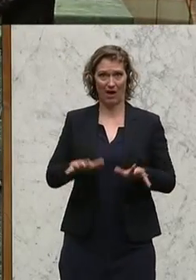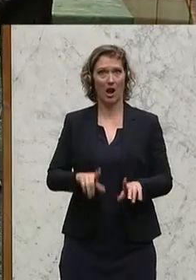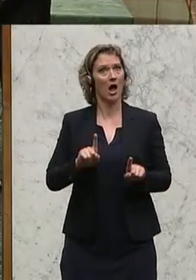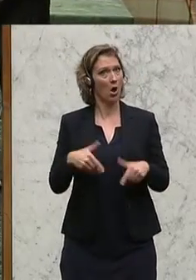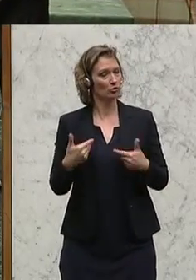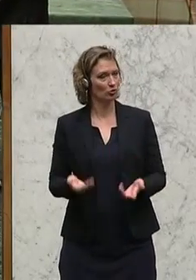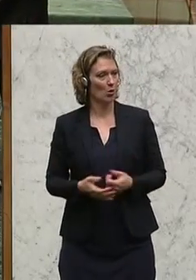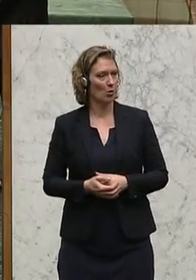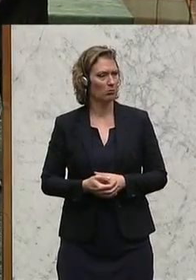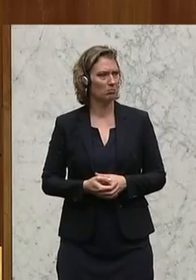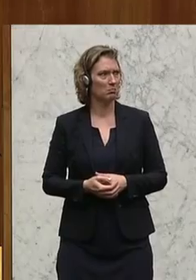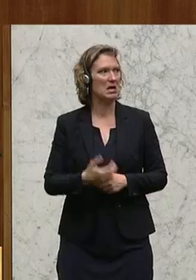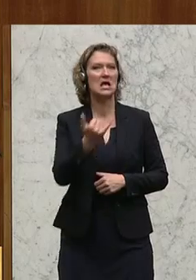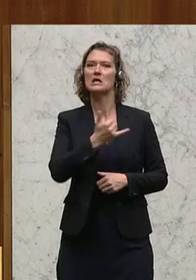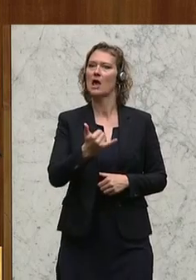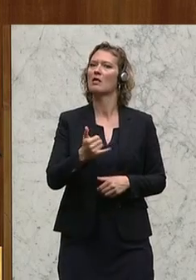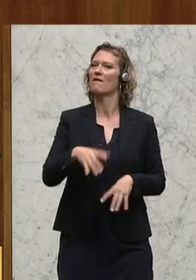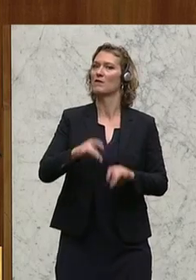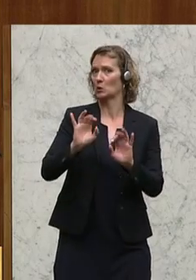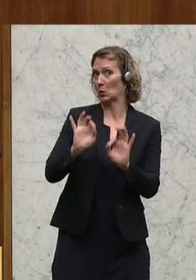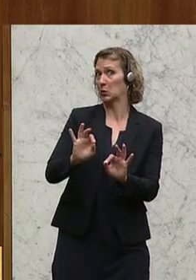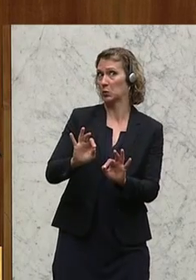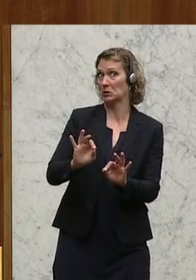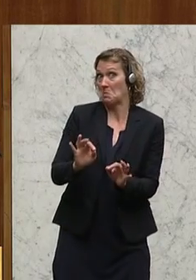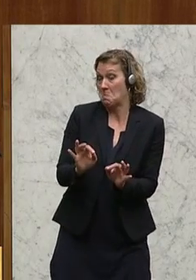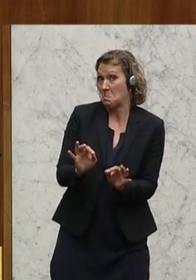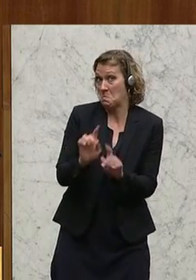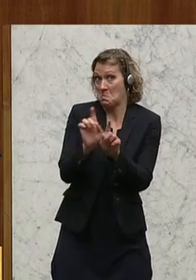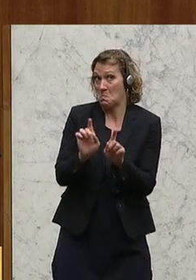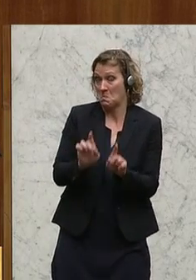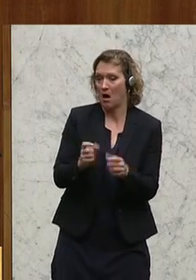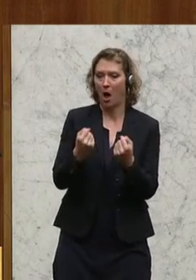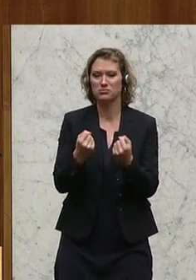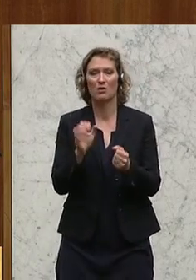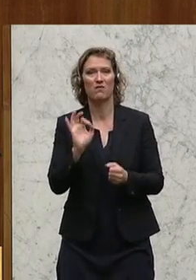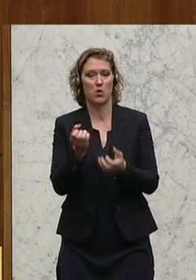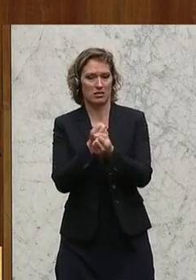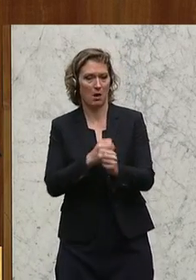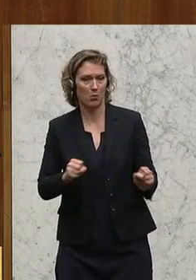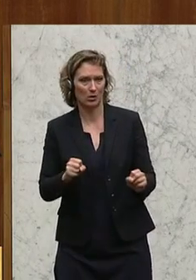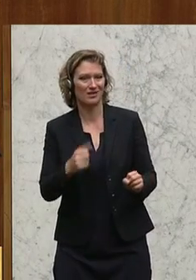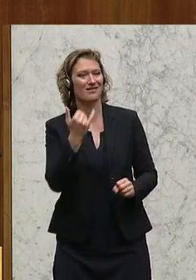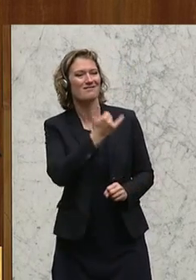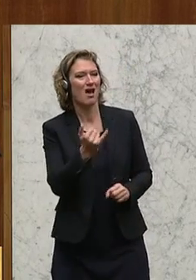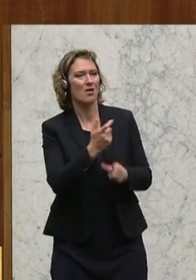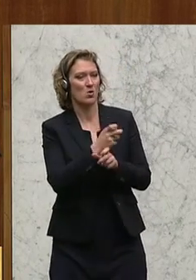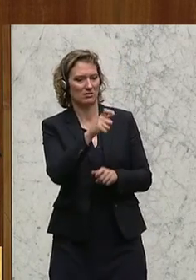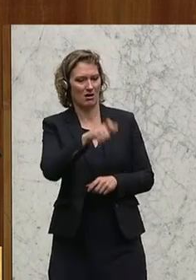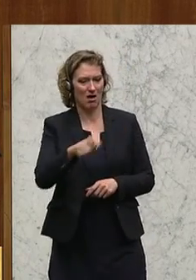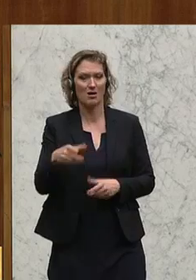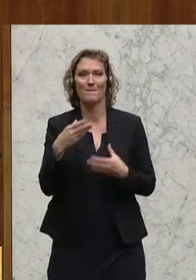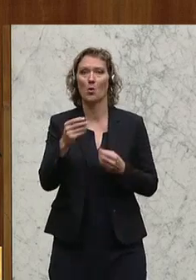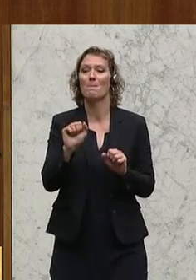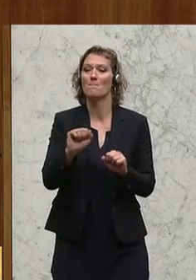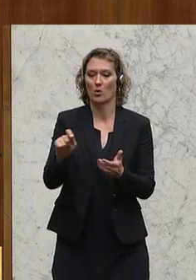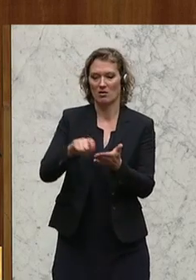dass alle es gut finden, dass man die Demokratie sichert und dass man allen Österreicherinnen und Österreichern die Stimme zukommen lässt. Auch wenn es